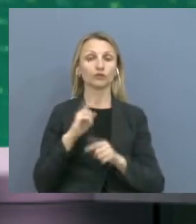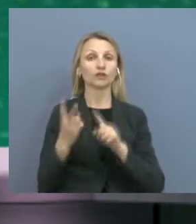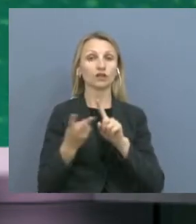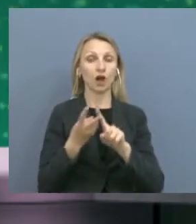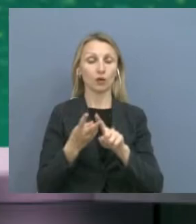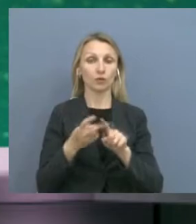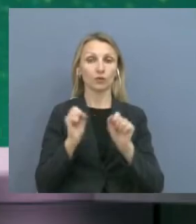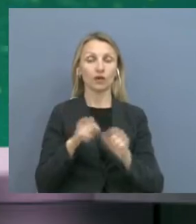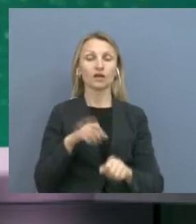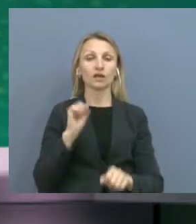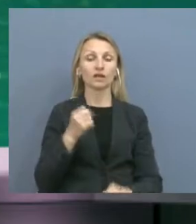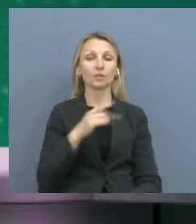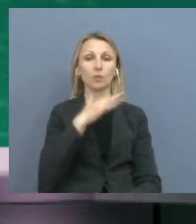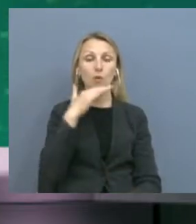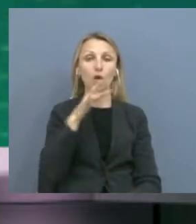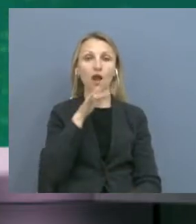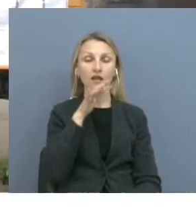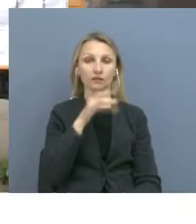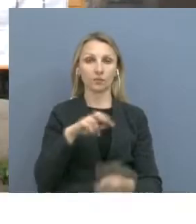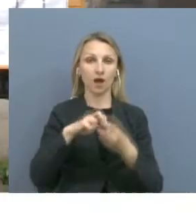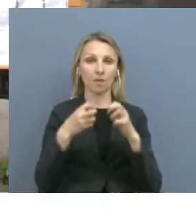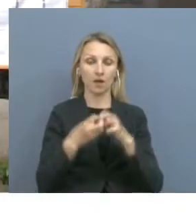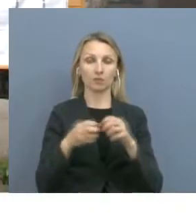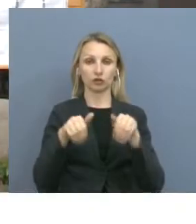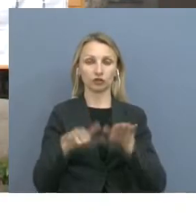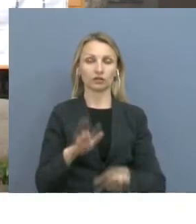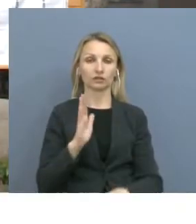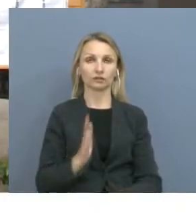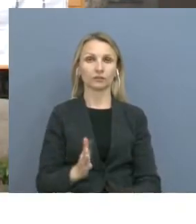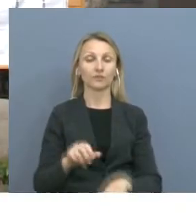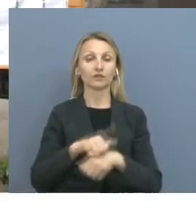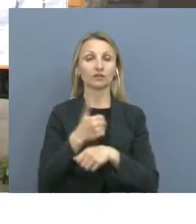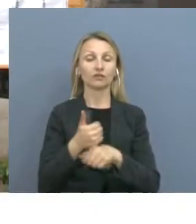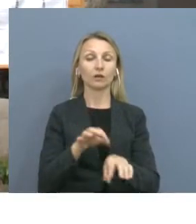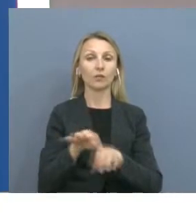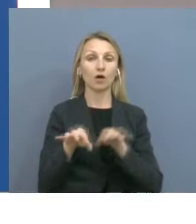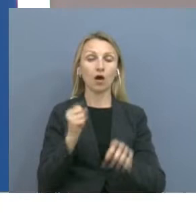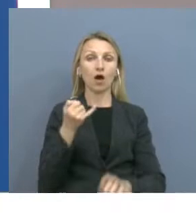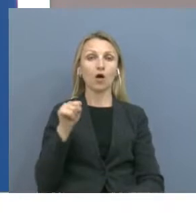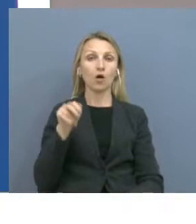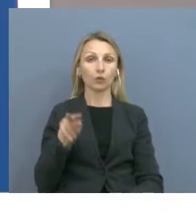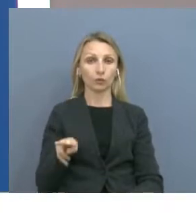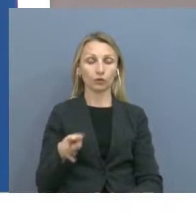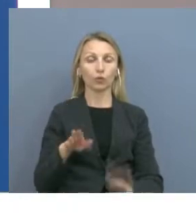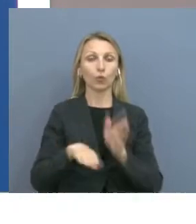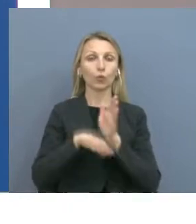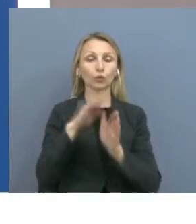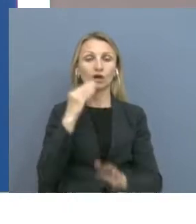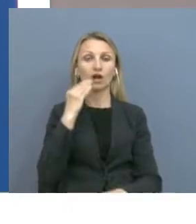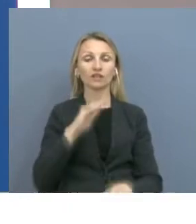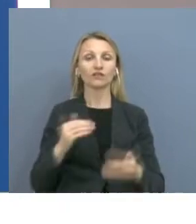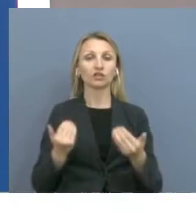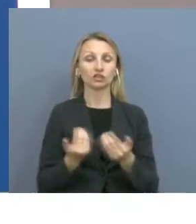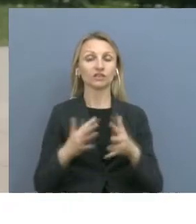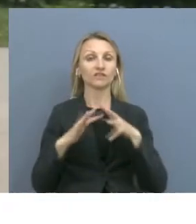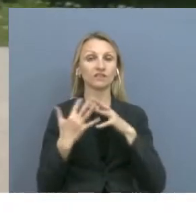решатся многолетние коммунальные проблемы. Основной задачей проекта «Аул Ельбисыгы» является улучшение качества жизни в